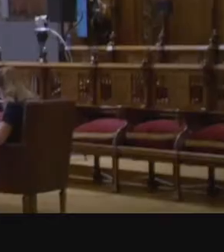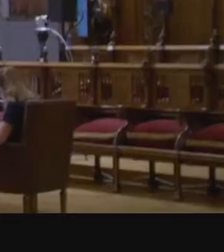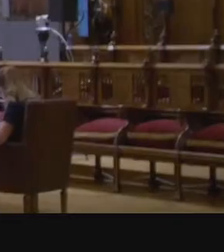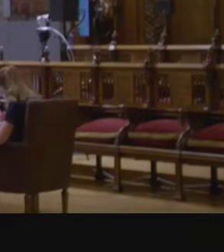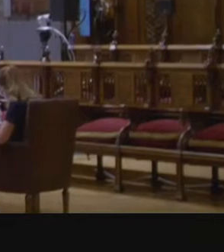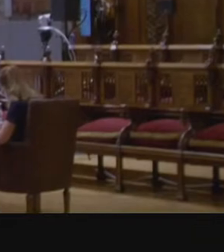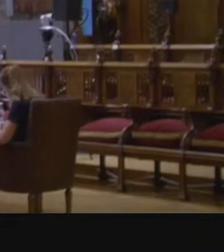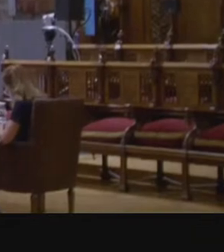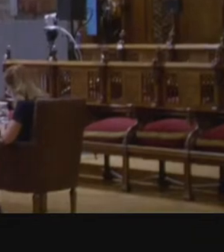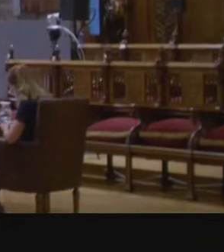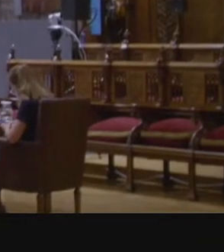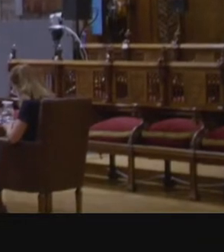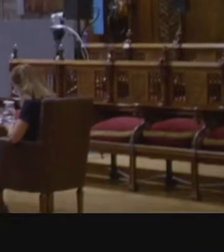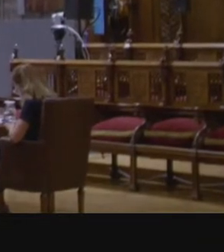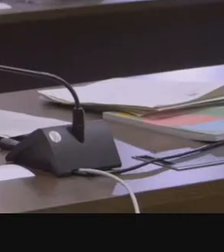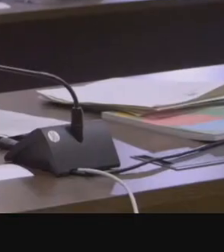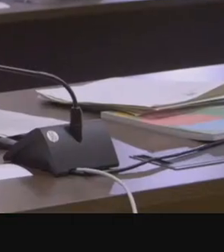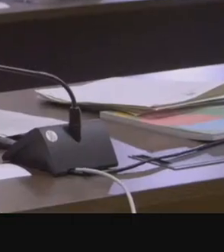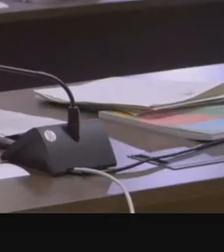això, això i això.